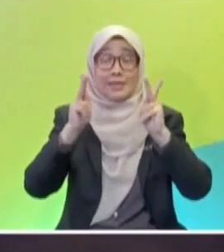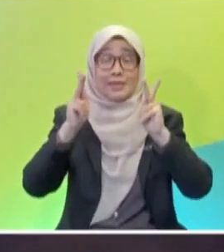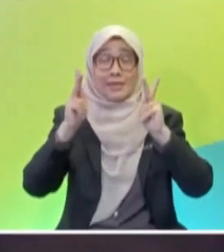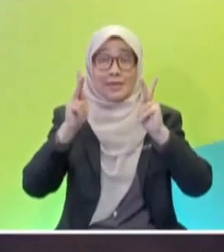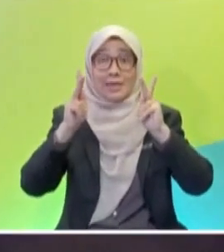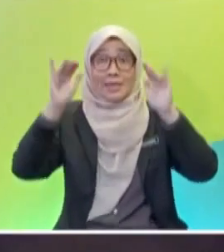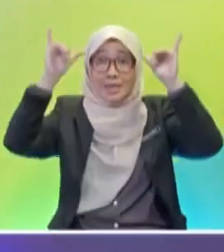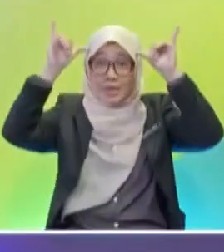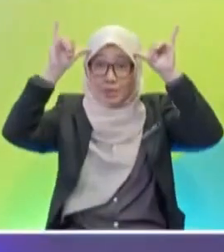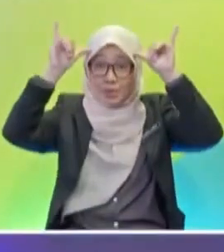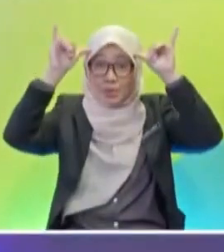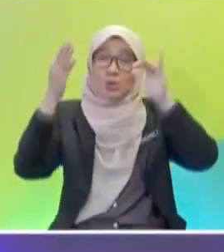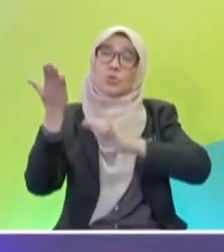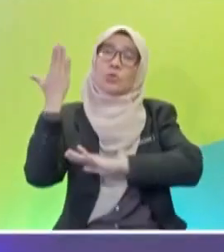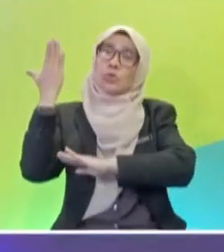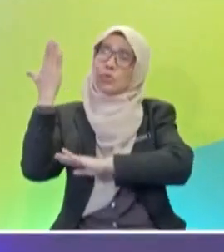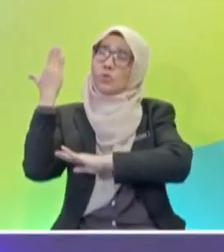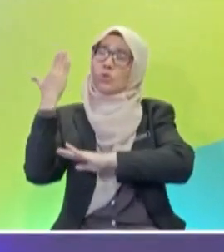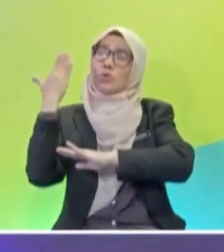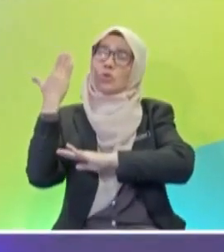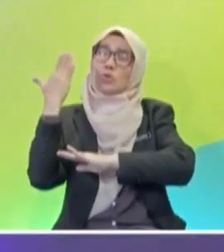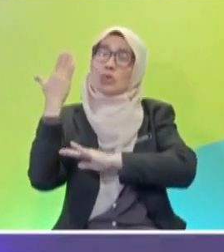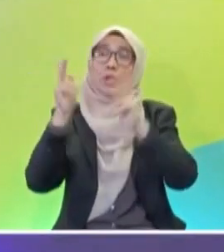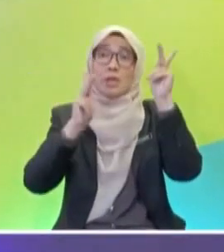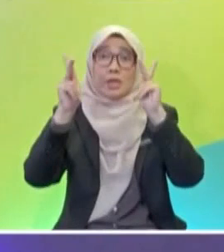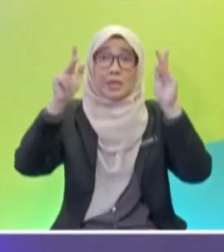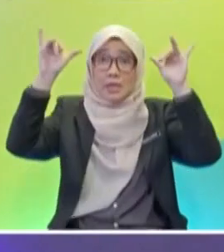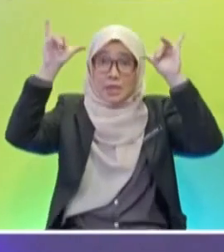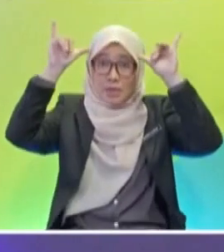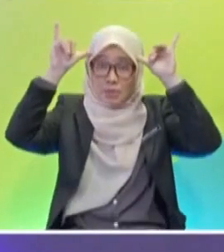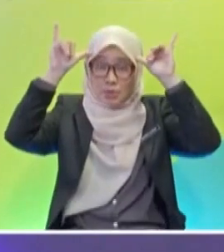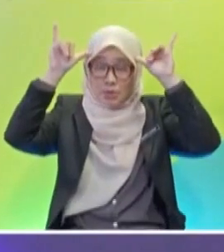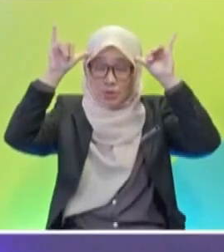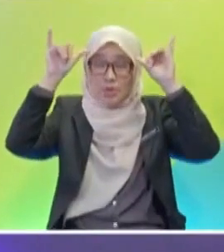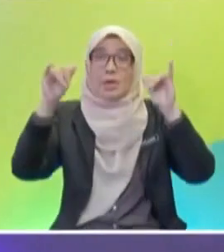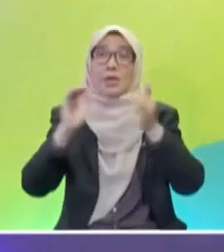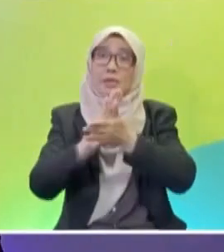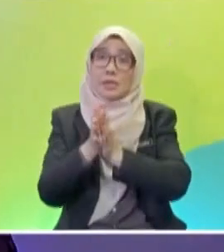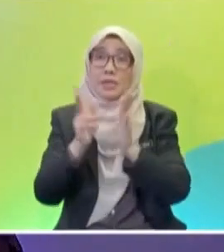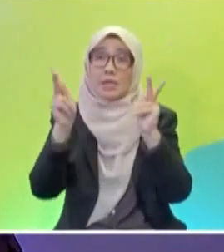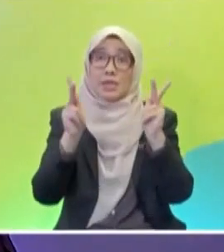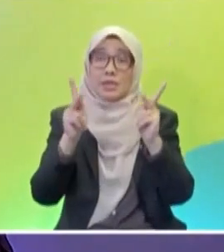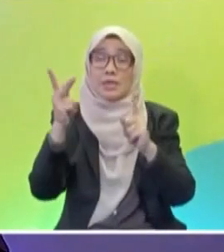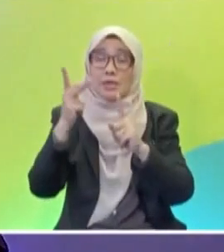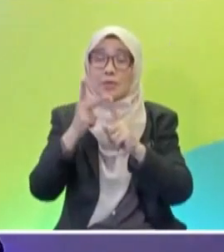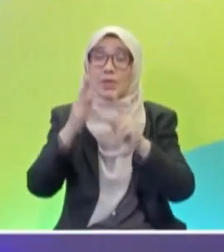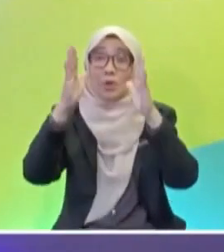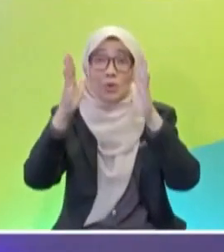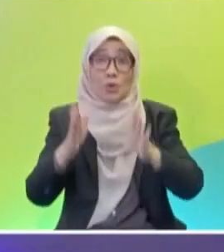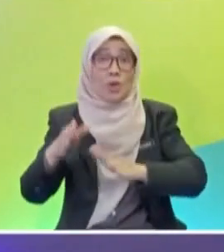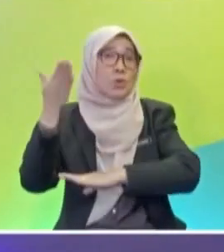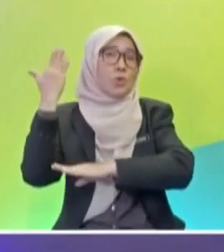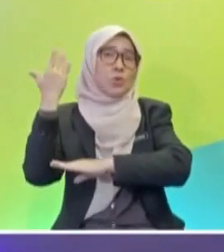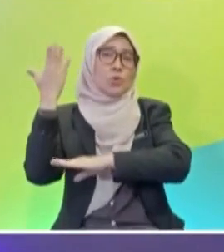zaman dahulu memang jadi kendaraan kepada ulama dahulu untuk pergi ke suatu tempat ke satu tempat oke